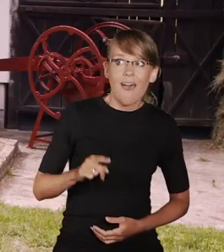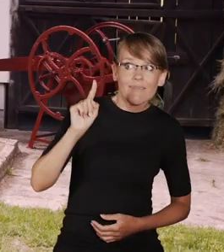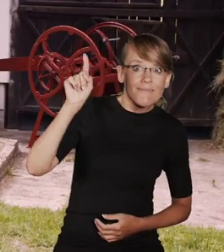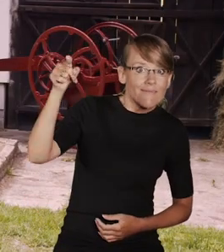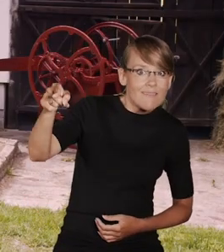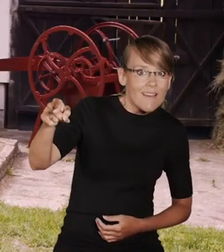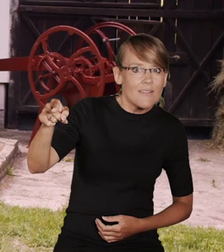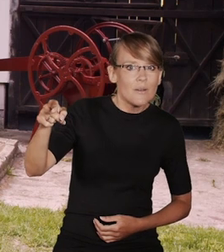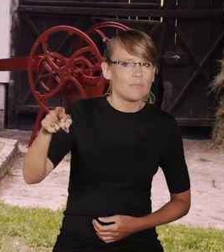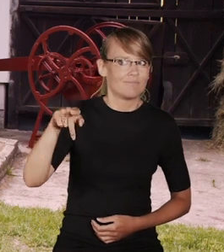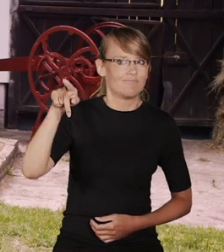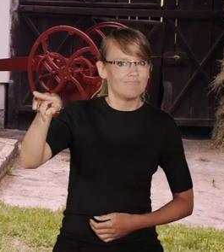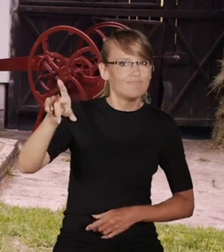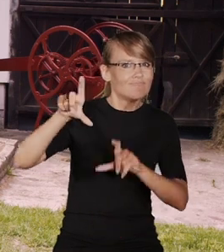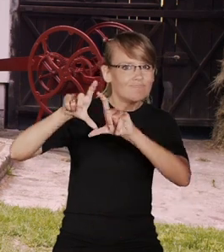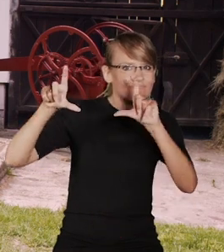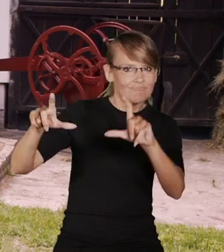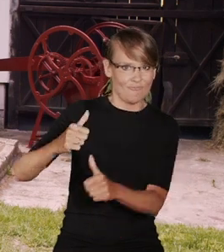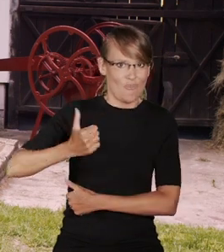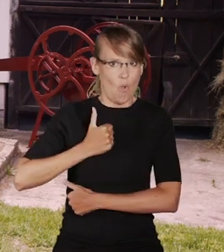wokół pełnozacnych państwa.